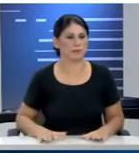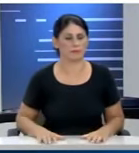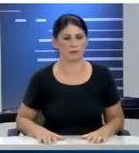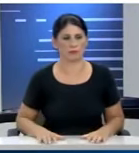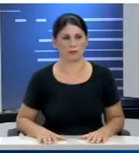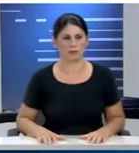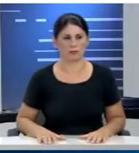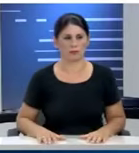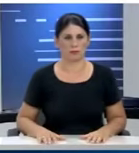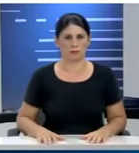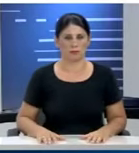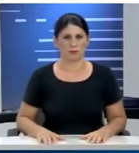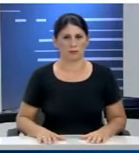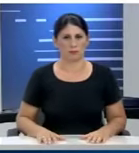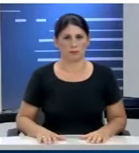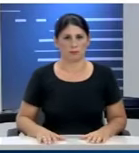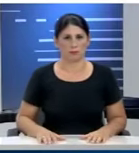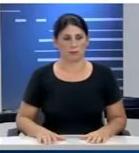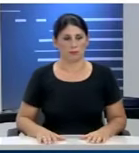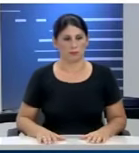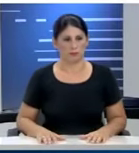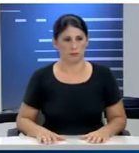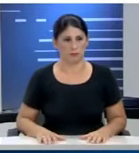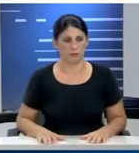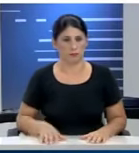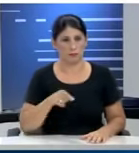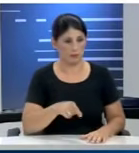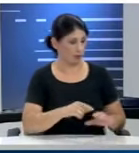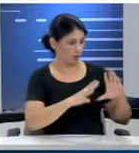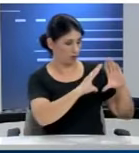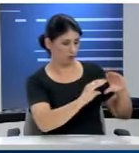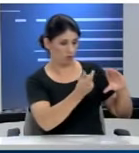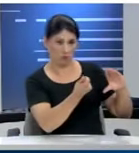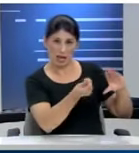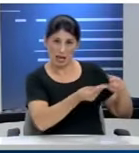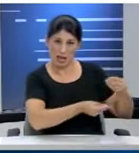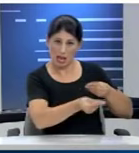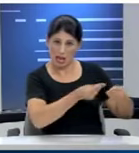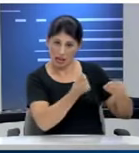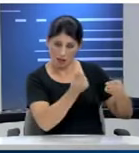ήταν να διατηρήσουμε ένα μεγάλο στόχο που είναι το μαξιλάρι και η εγγύηση ότι